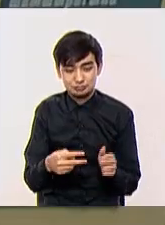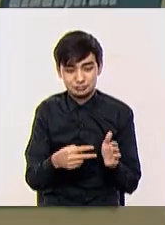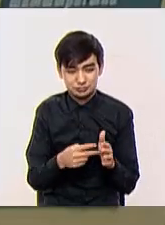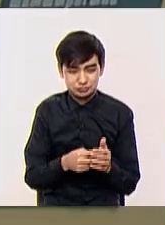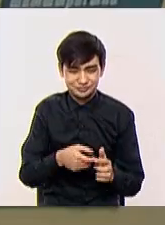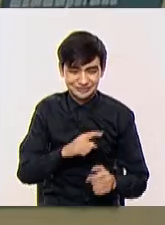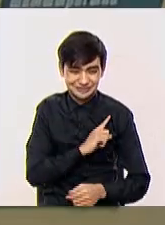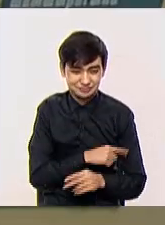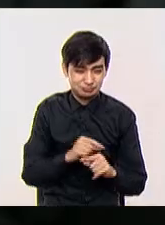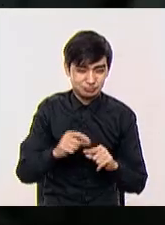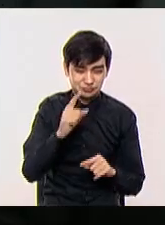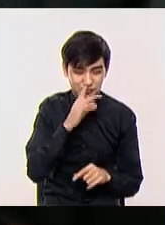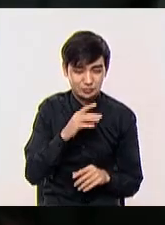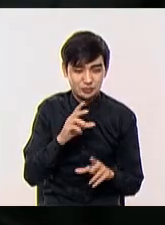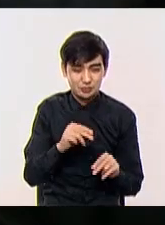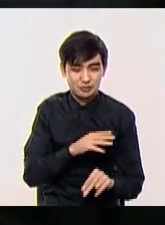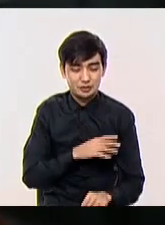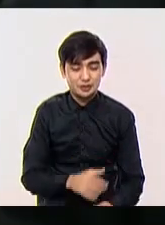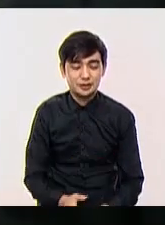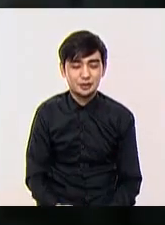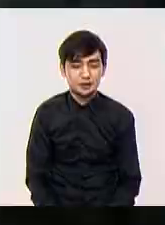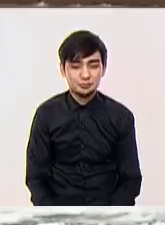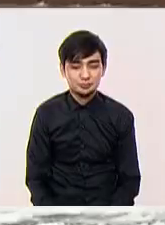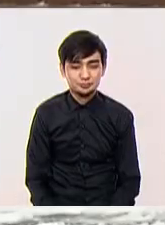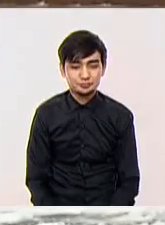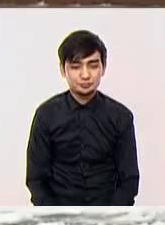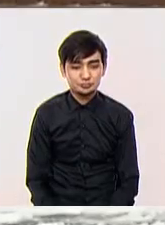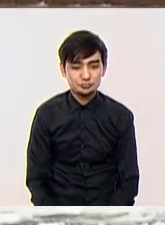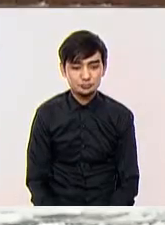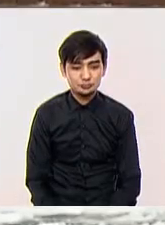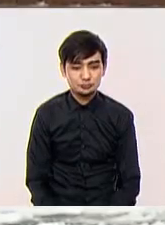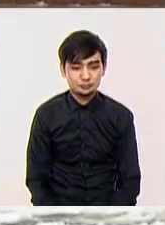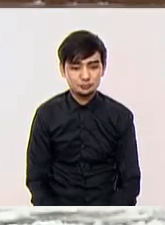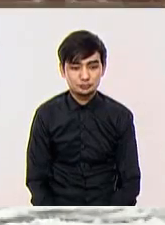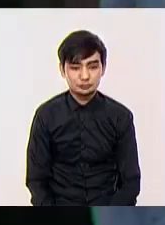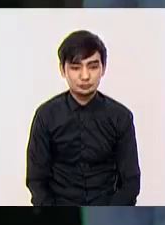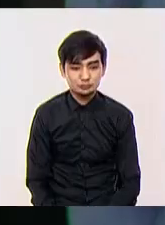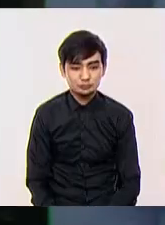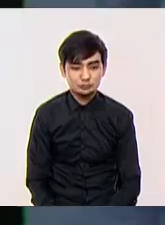значительно стоимость образования. Ардак Камал, Рената Бухаиров, Информбюро, Алматы.